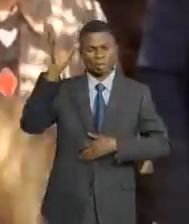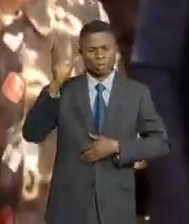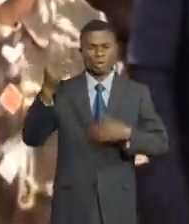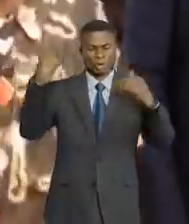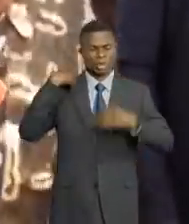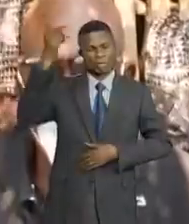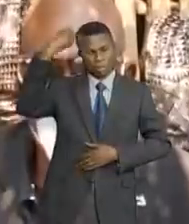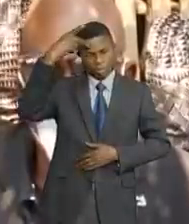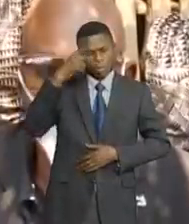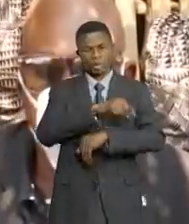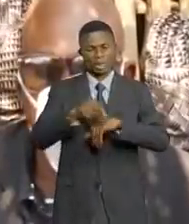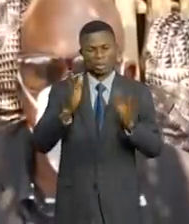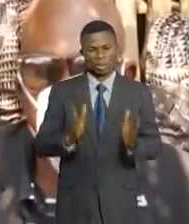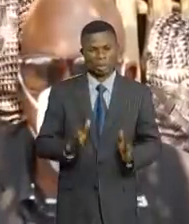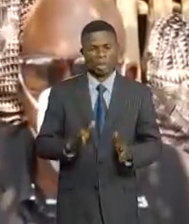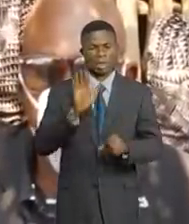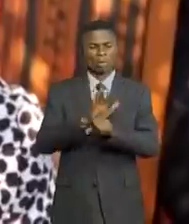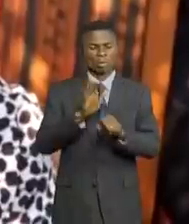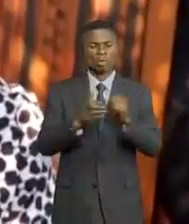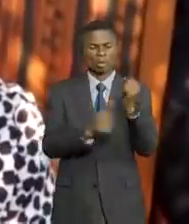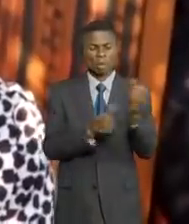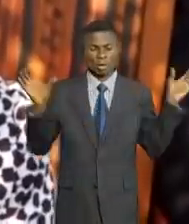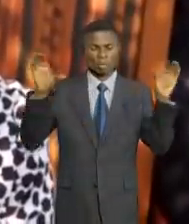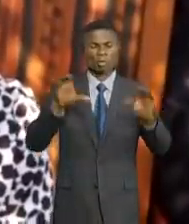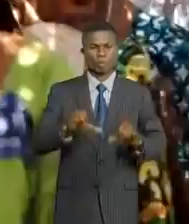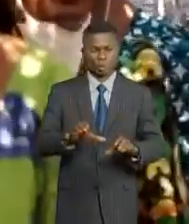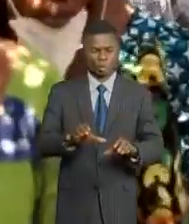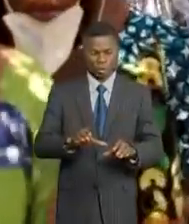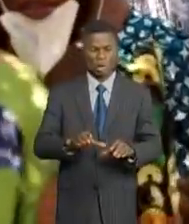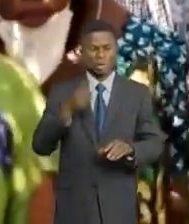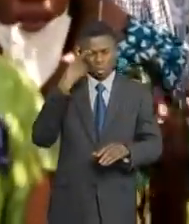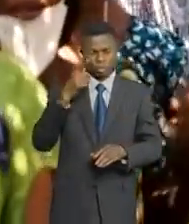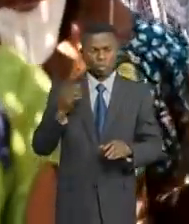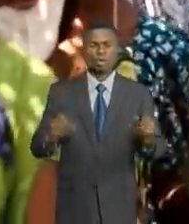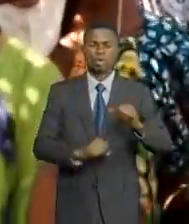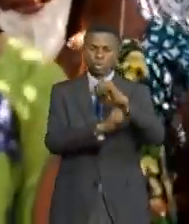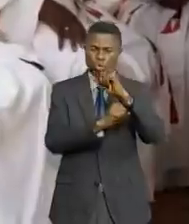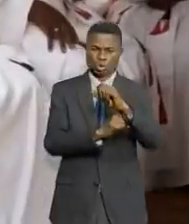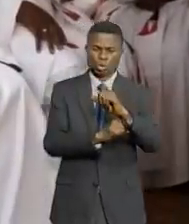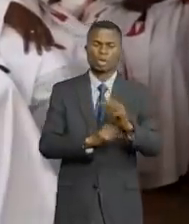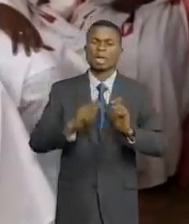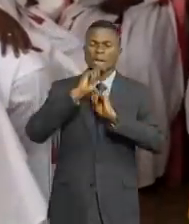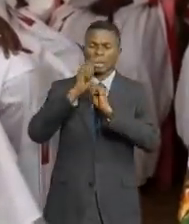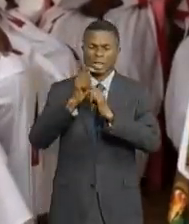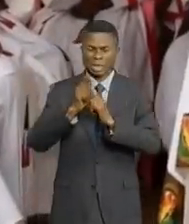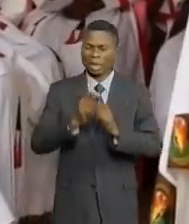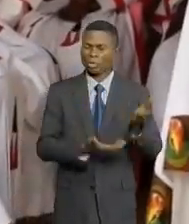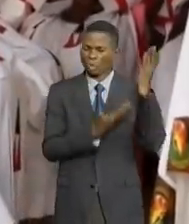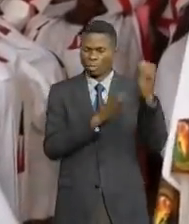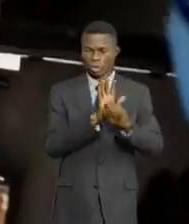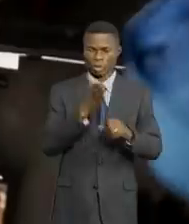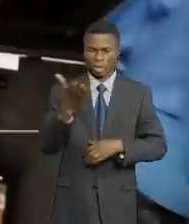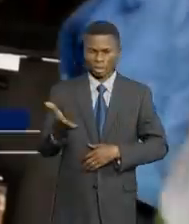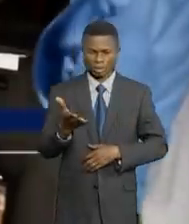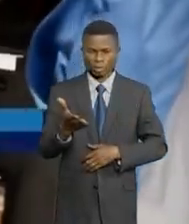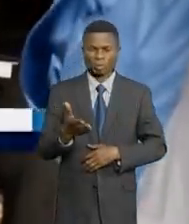autorités politico-administratives et une assistance considérable qui ont tous applaudi des deux mains cette action de haute portée sociale.